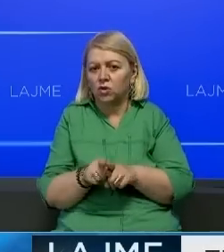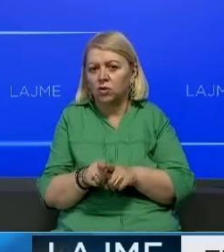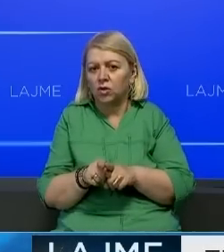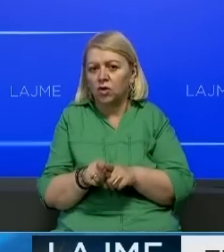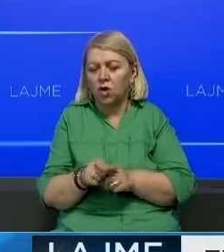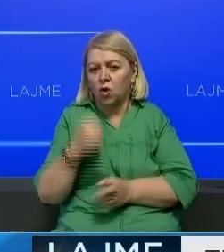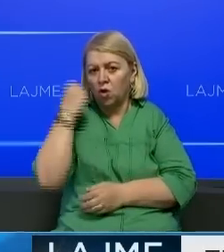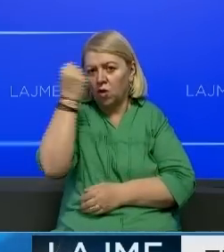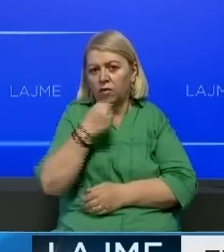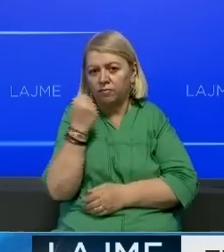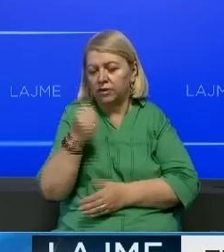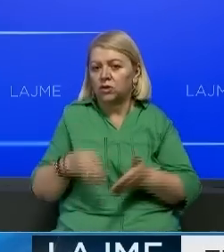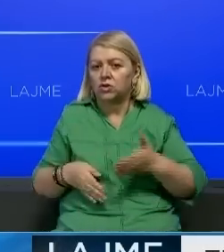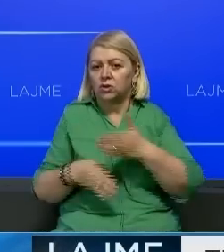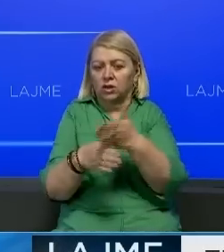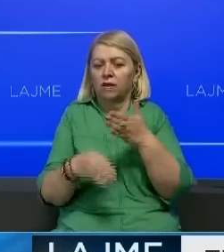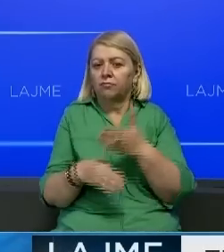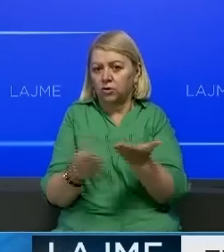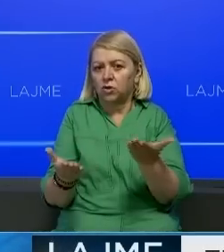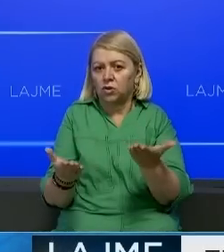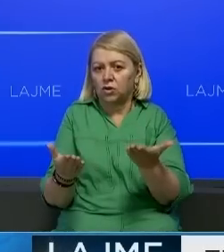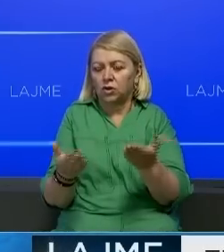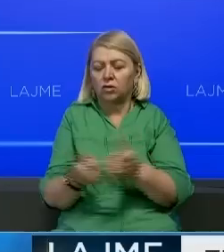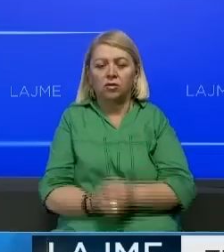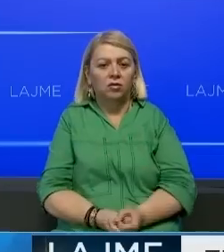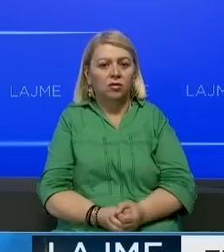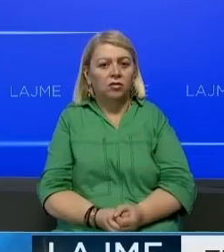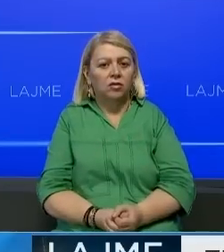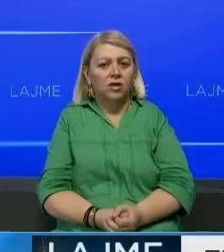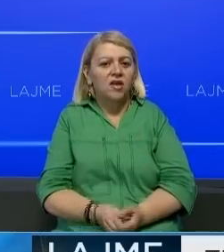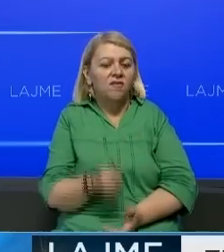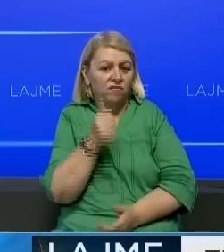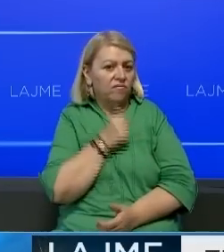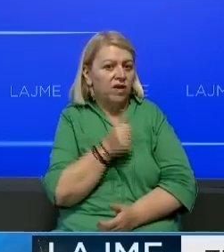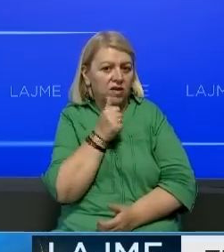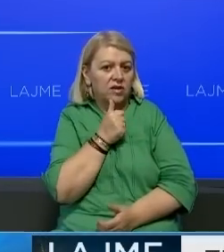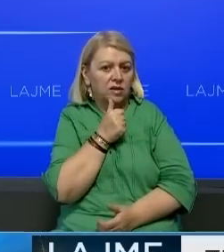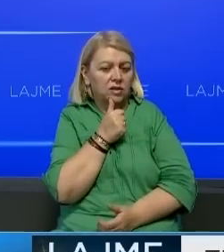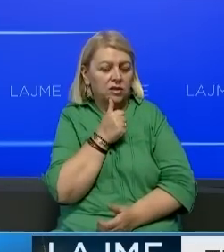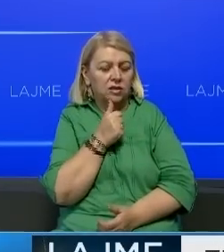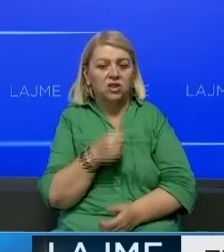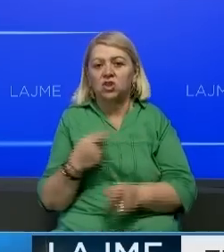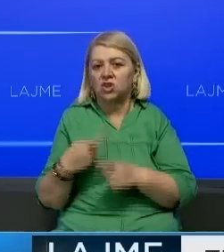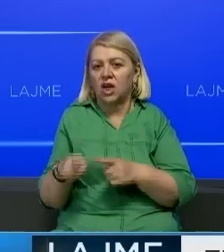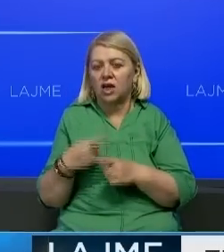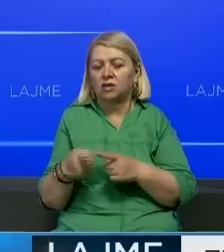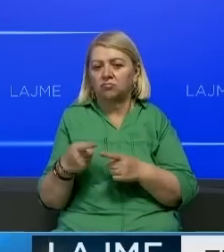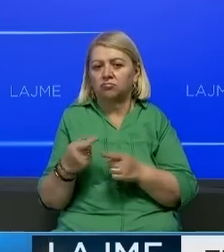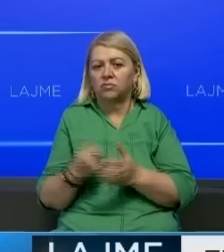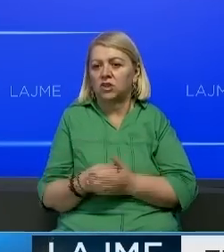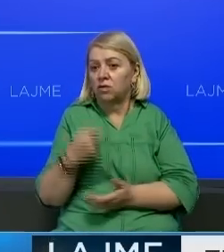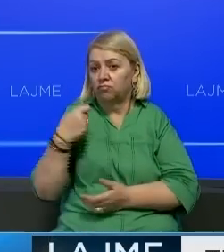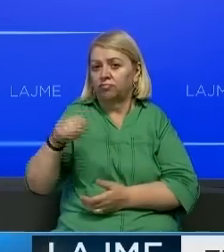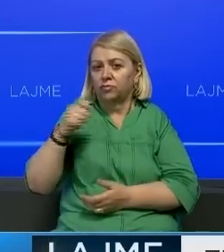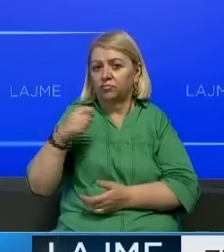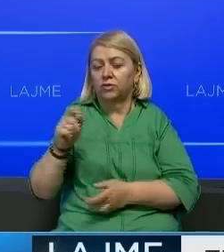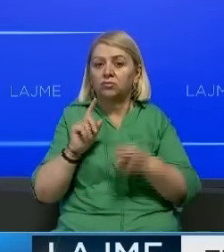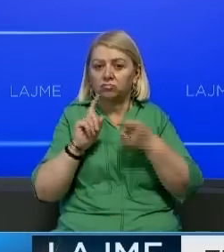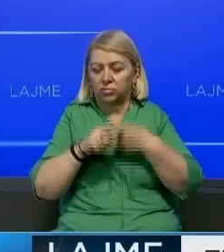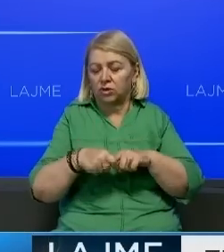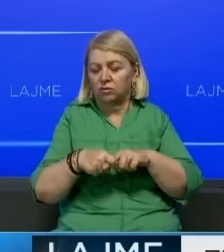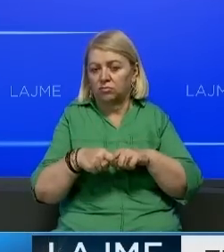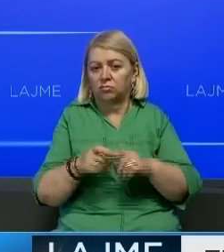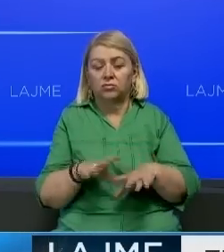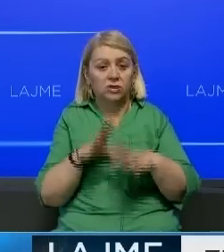do të ben Kosovë, ndoshta në aspektin financiar do t'jen matlarta për shkak të çmimit të cilat janë ngrit në